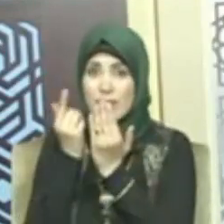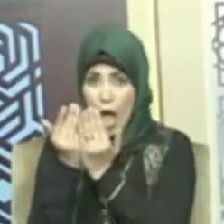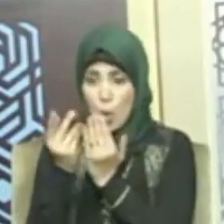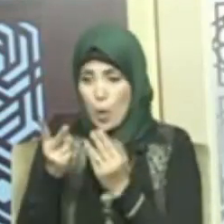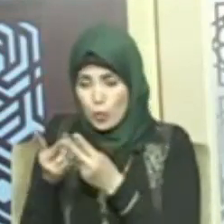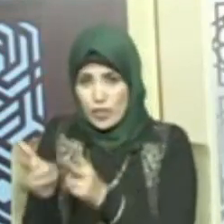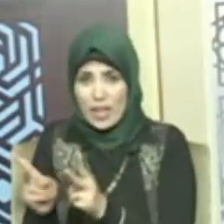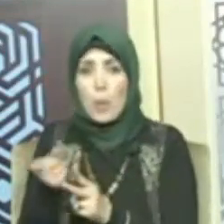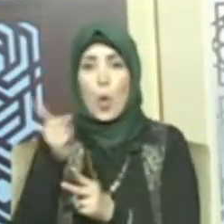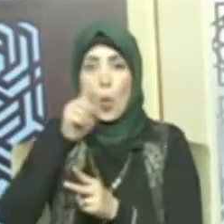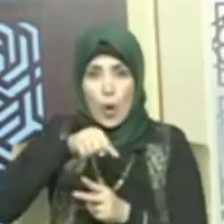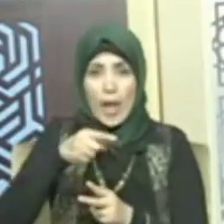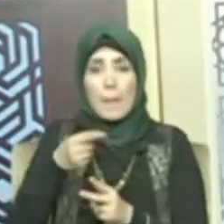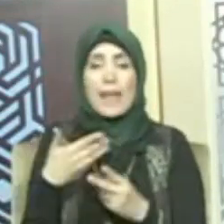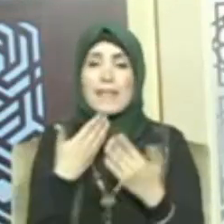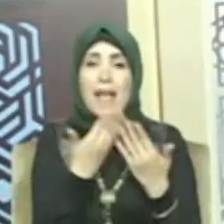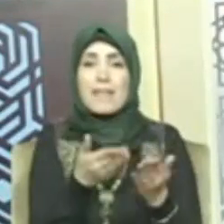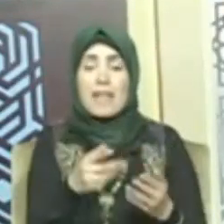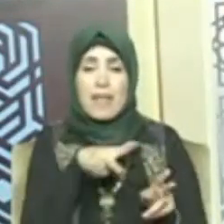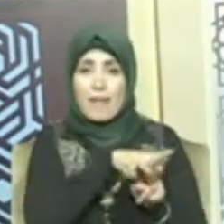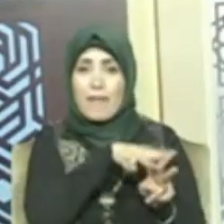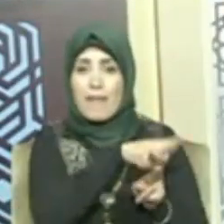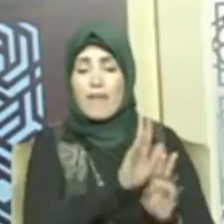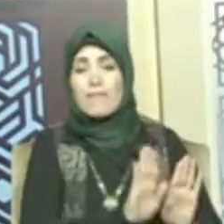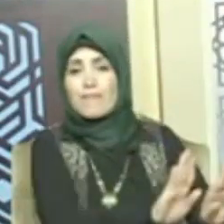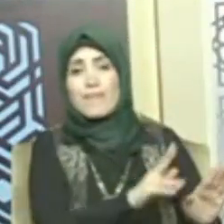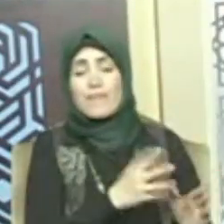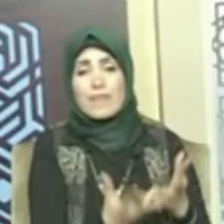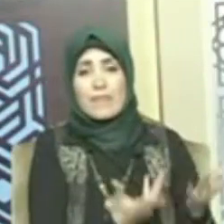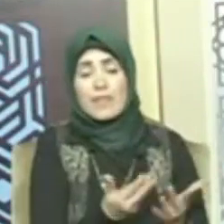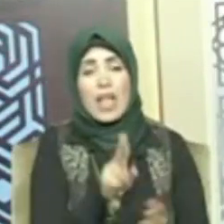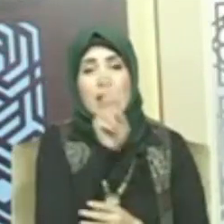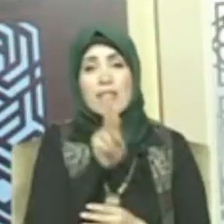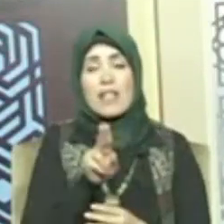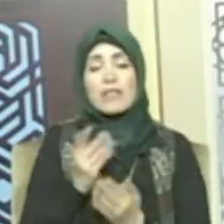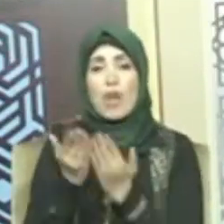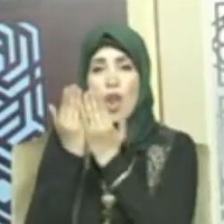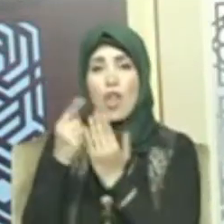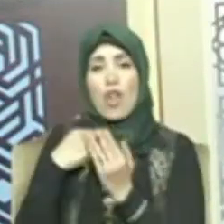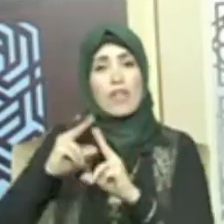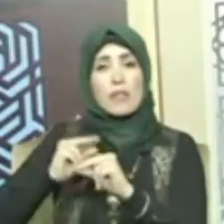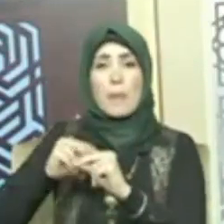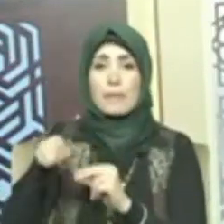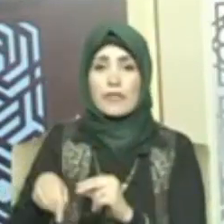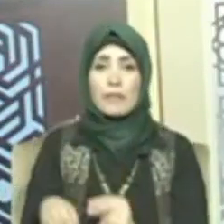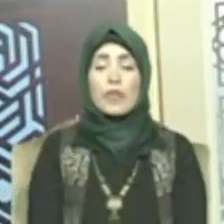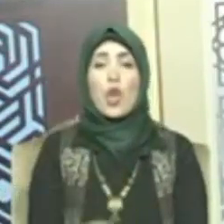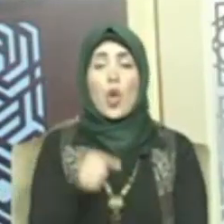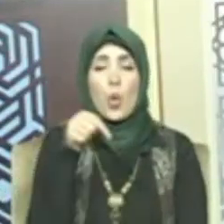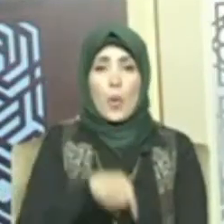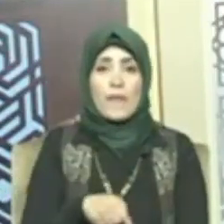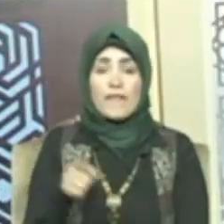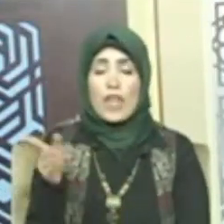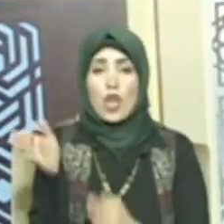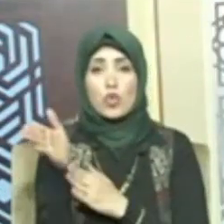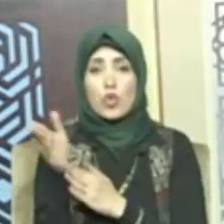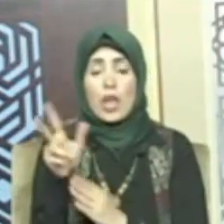دعوة أخرى مستجابة، نسأل الله أن نكون منهم. وفي سنن